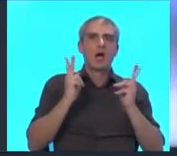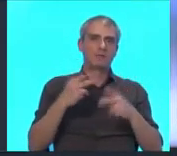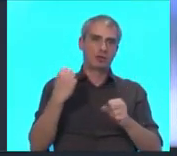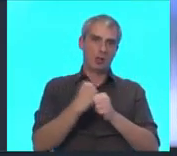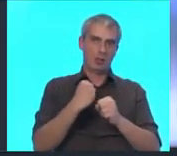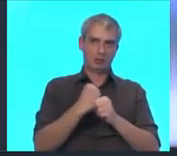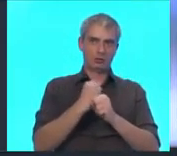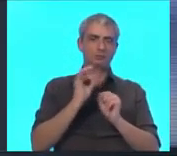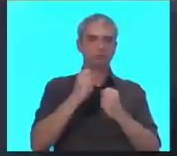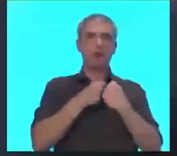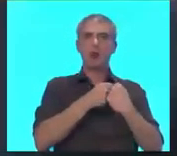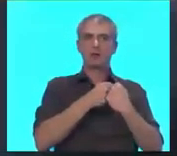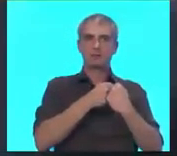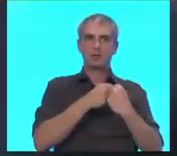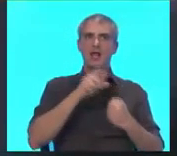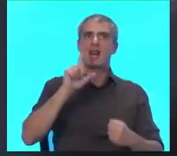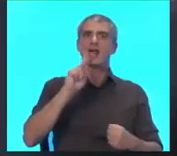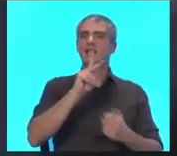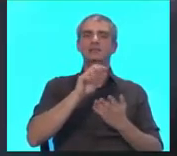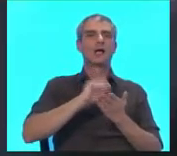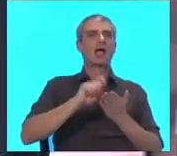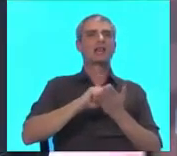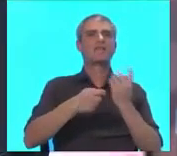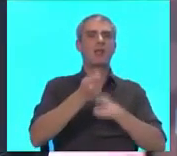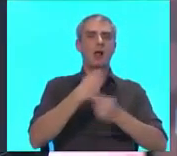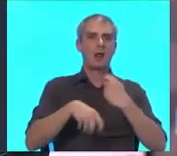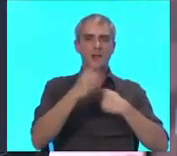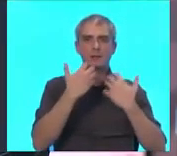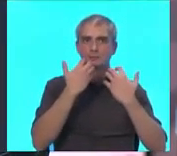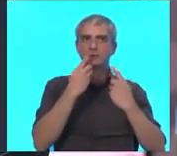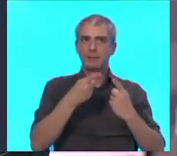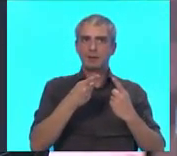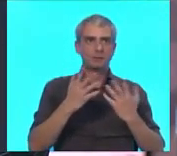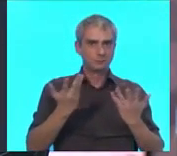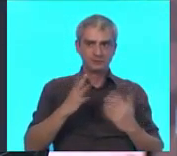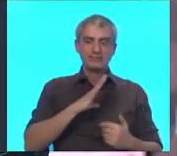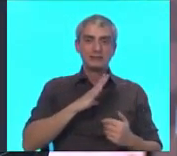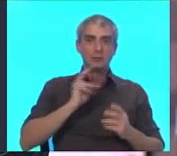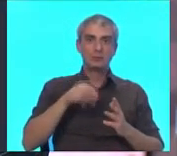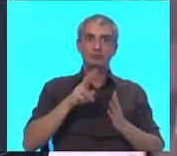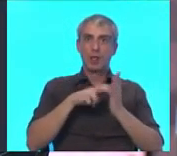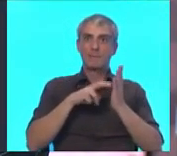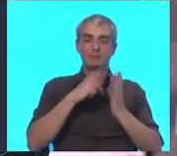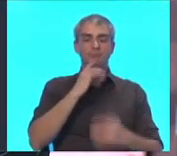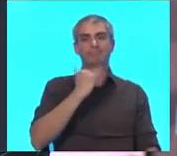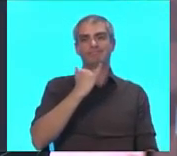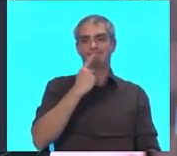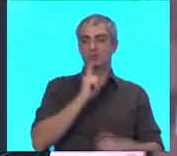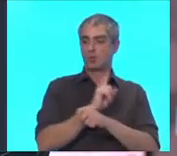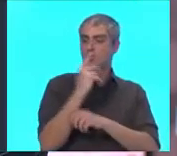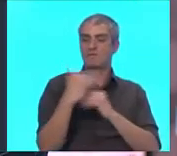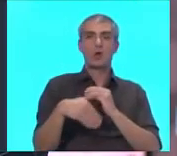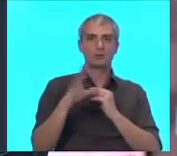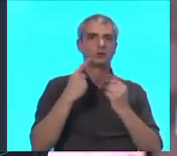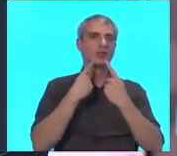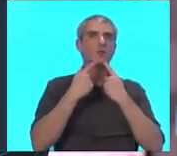כדי להתמודד איתה. ליאל קייזר כתבת התחום הכלכלי. את מספרת לנו על איומי מס. כן, אמיר, בתקופה האחרונה מתקיימים דיוני